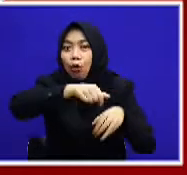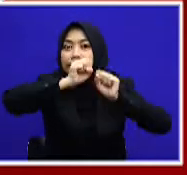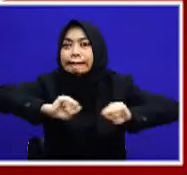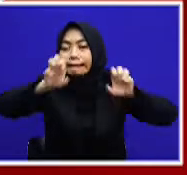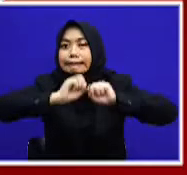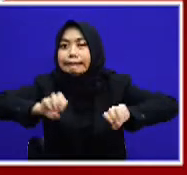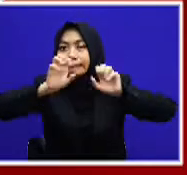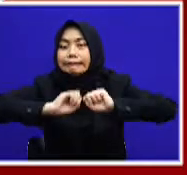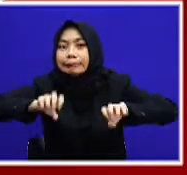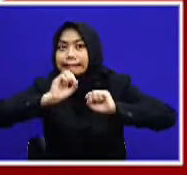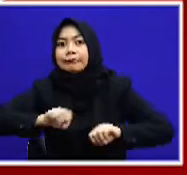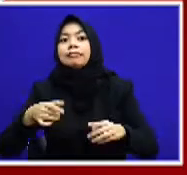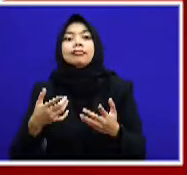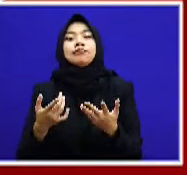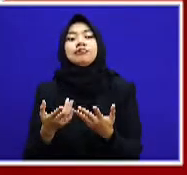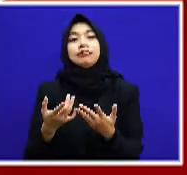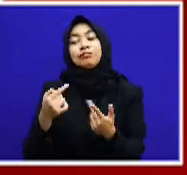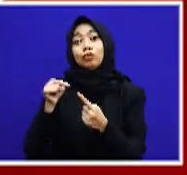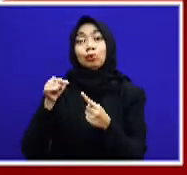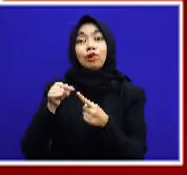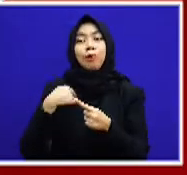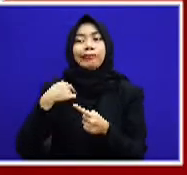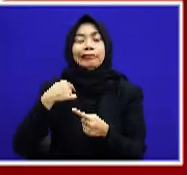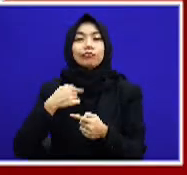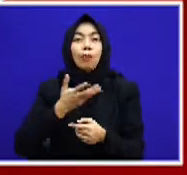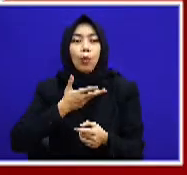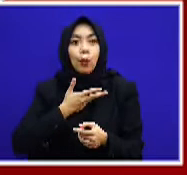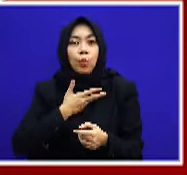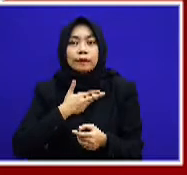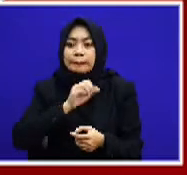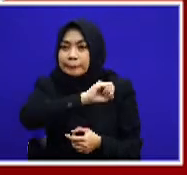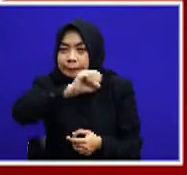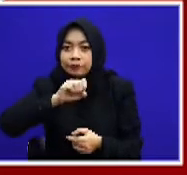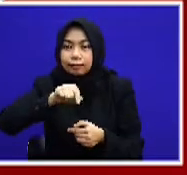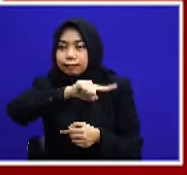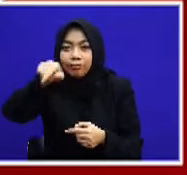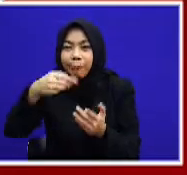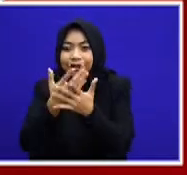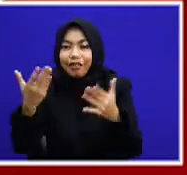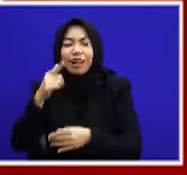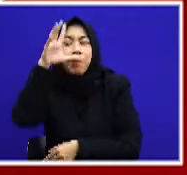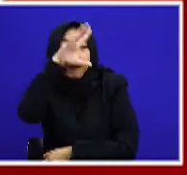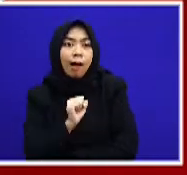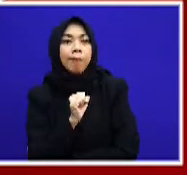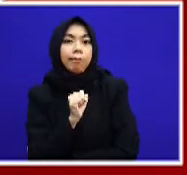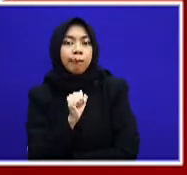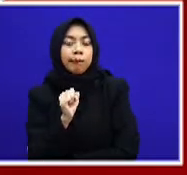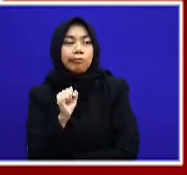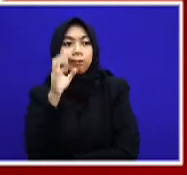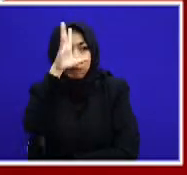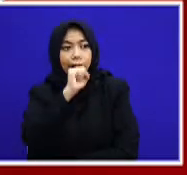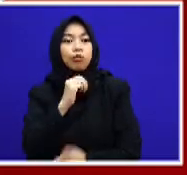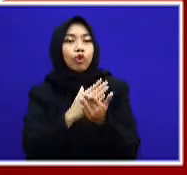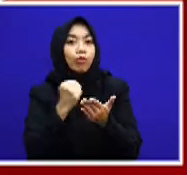Ini adalah bagian dari upaya kita untuk memahamkan kepada masyarakat agar tidak melakukan